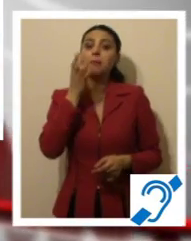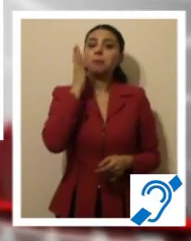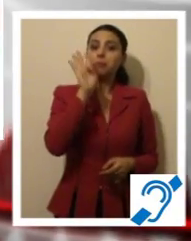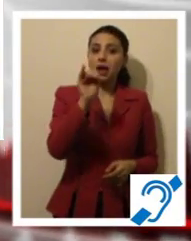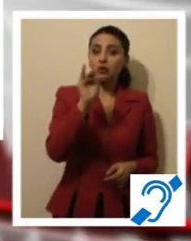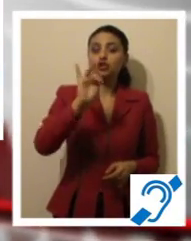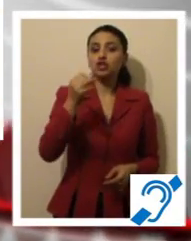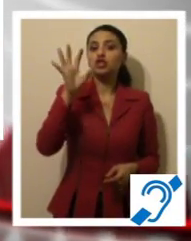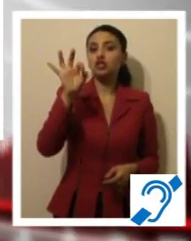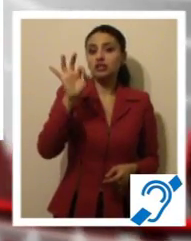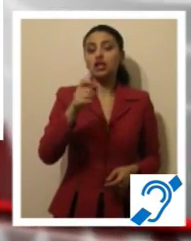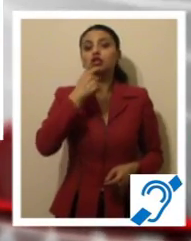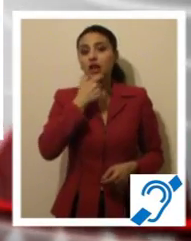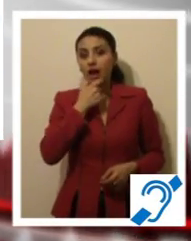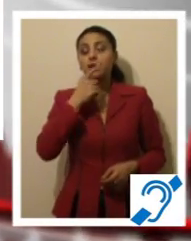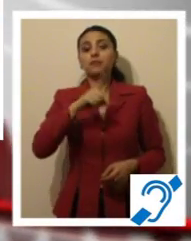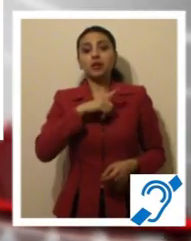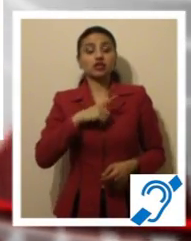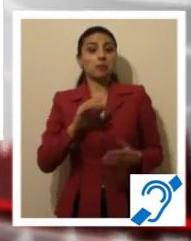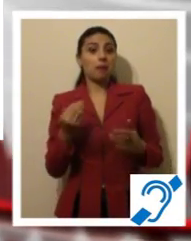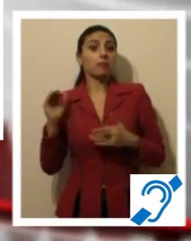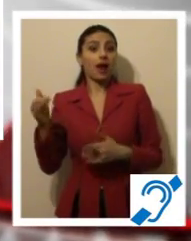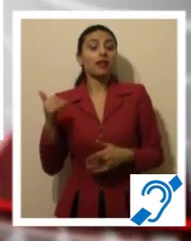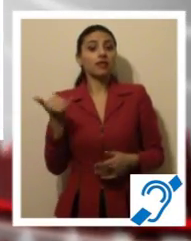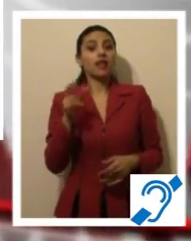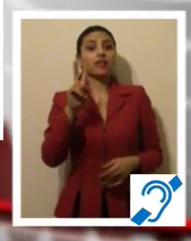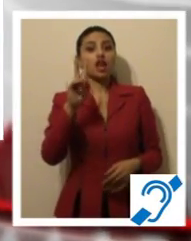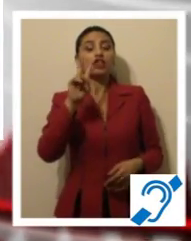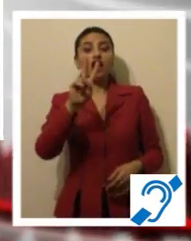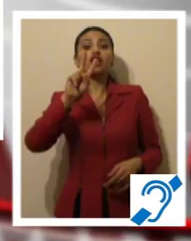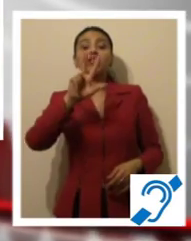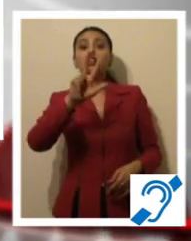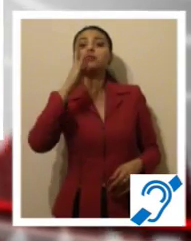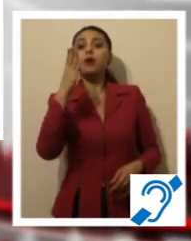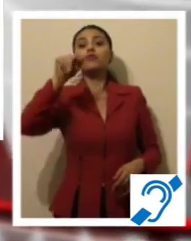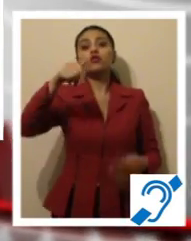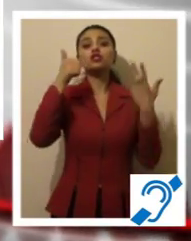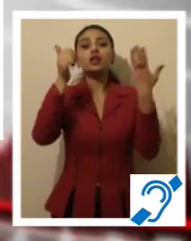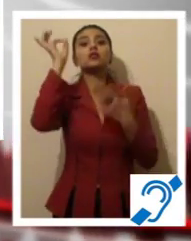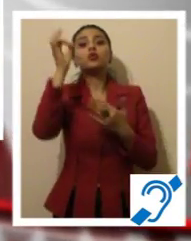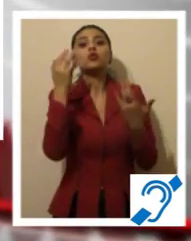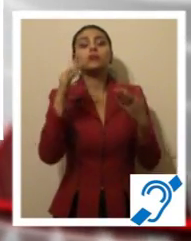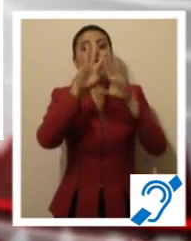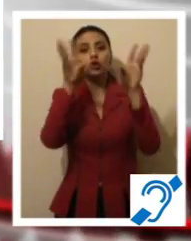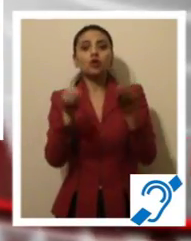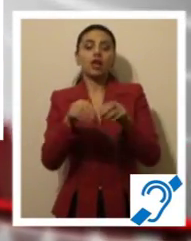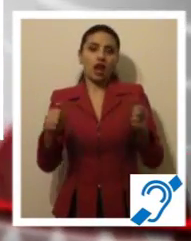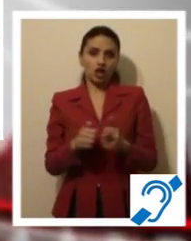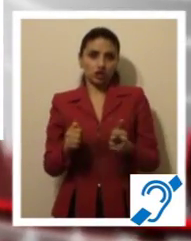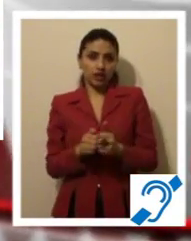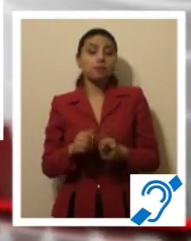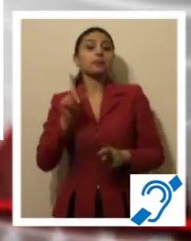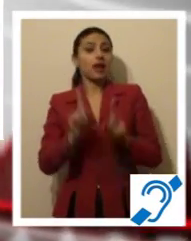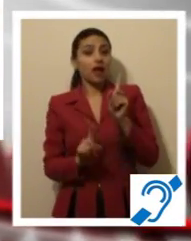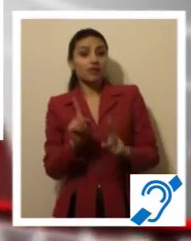40 și 50 de ani dețin ponderea cea mai mare de 34,6% din numărul total al accidentaților. De asemenea,